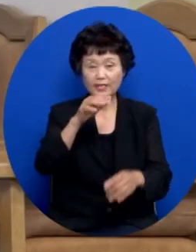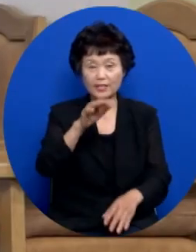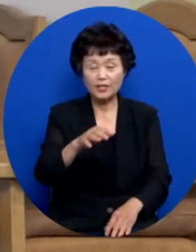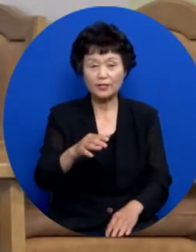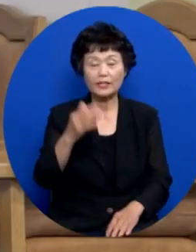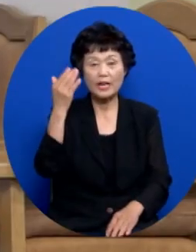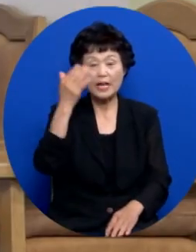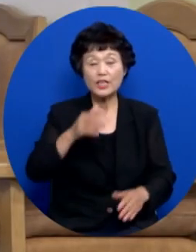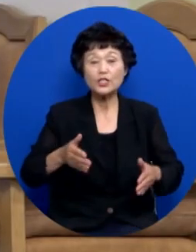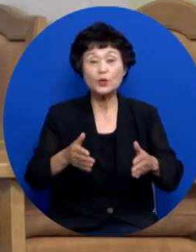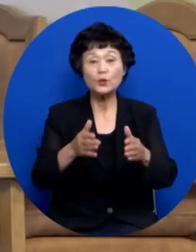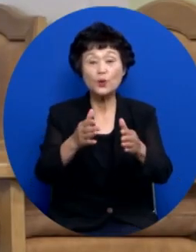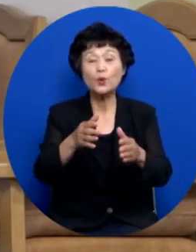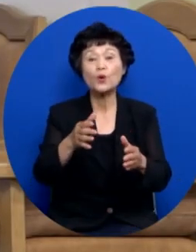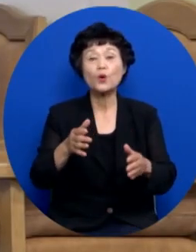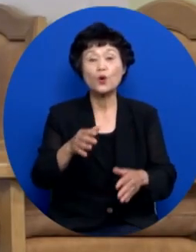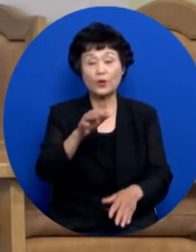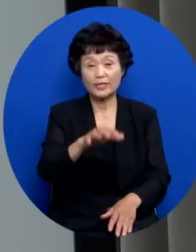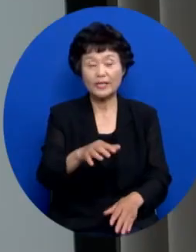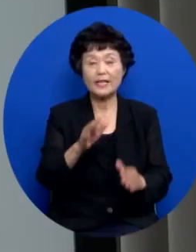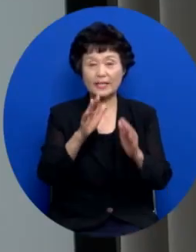청도 지역 내 이동 경로와 시기를 조명했습니다